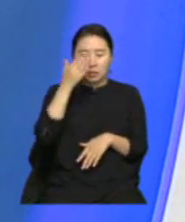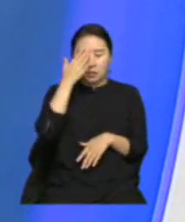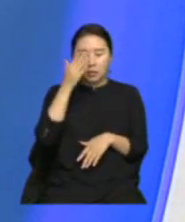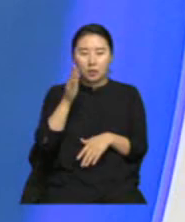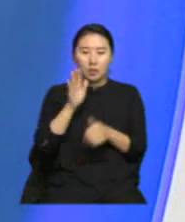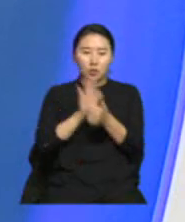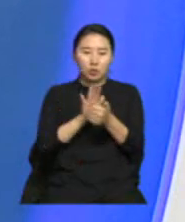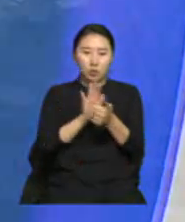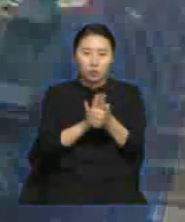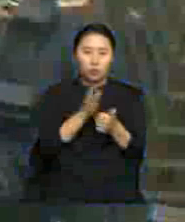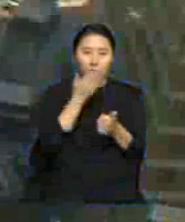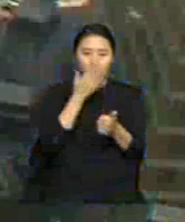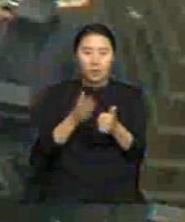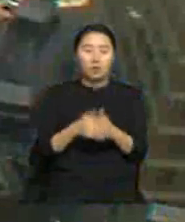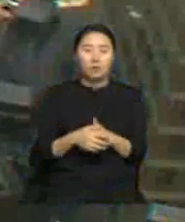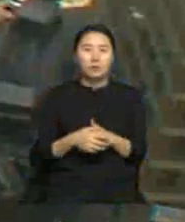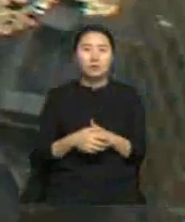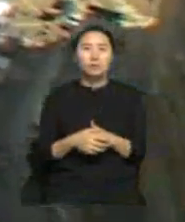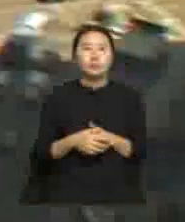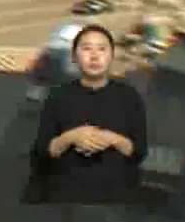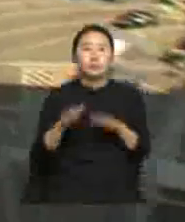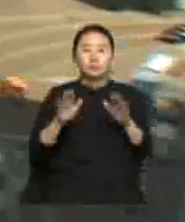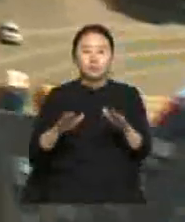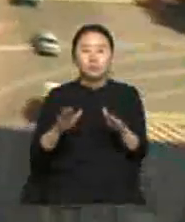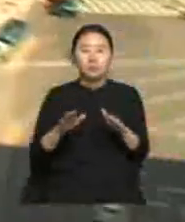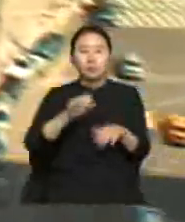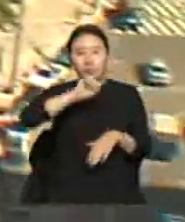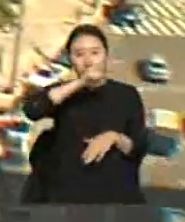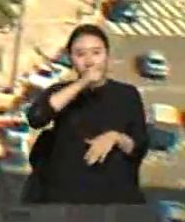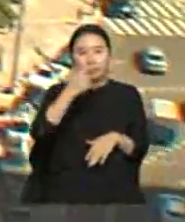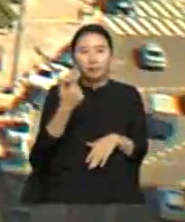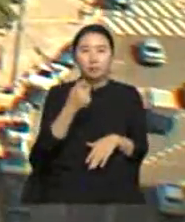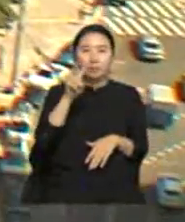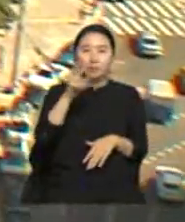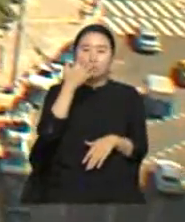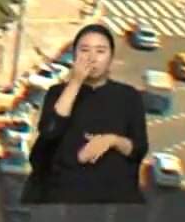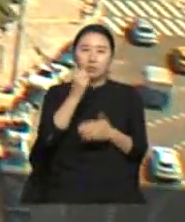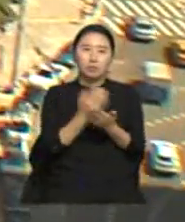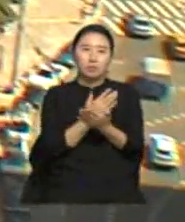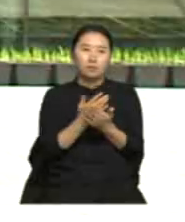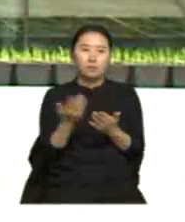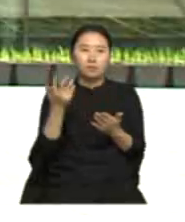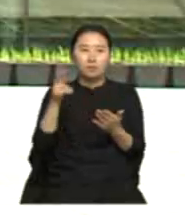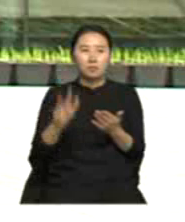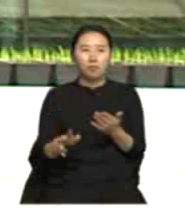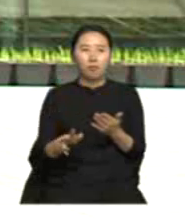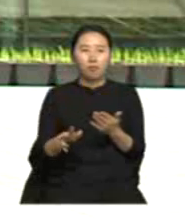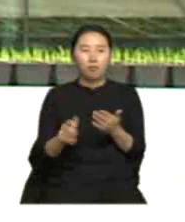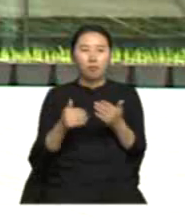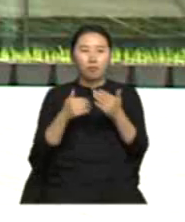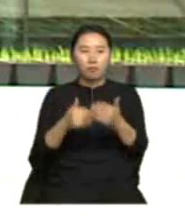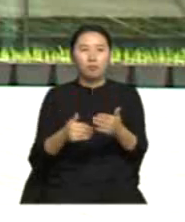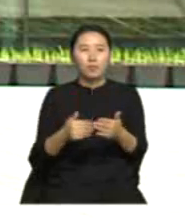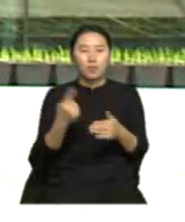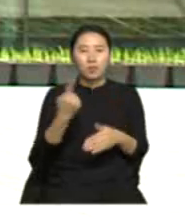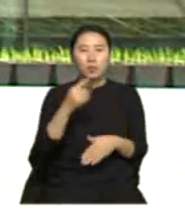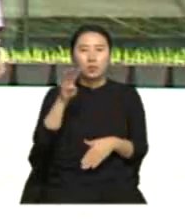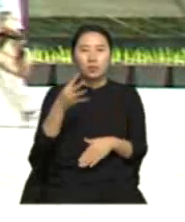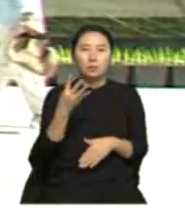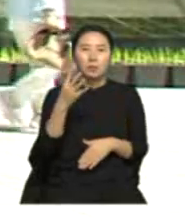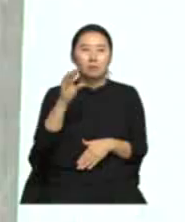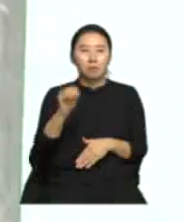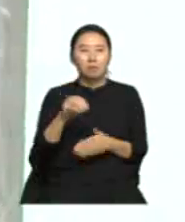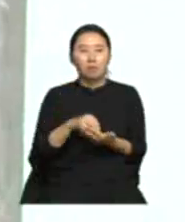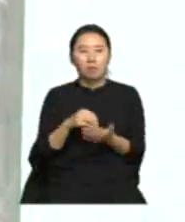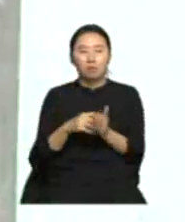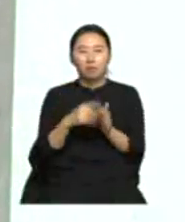유급휴가를 지원해주는 건데요. 문제는 올해 집행예산으로 약 62억 원을 편성했지만 집행액은 고작 1,400만 원에